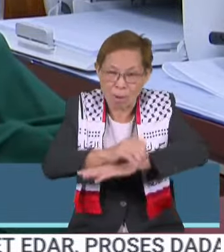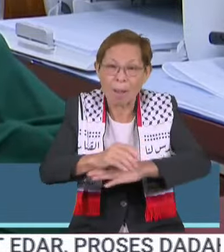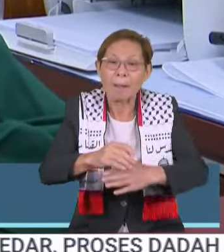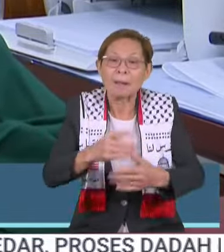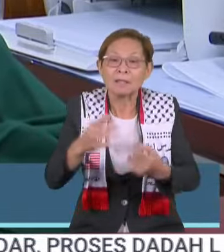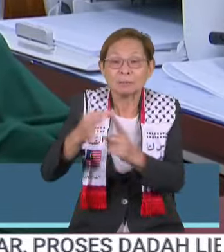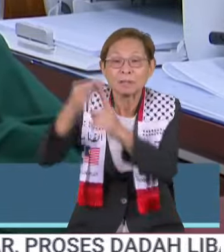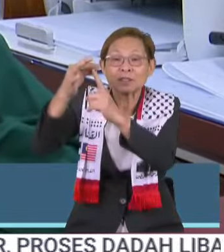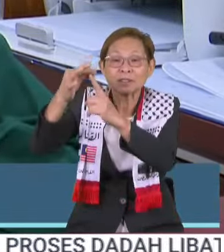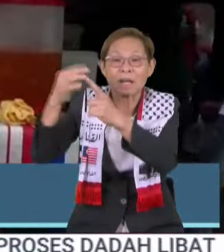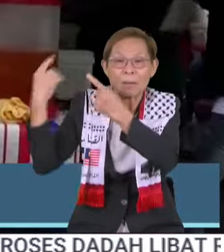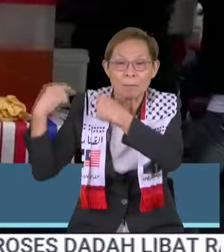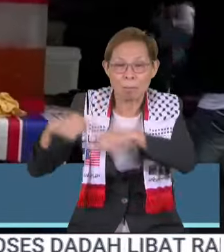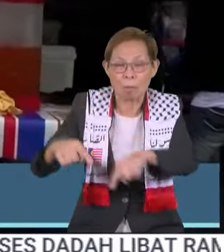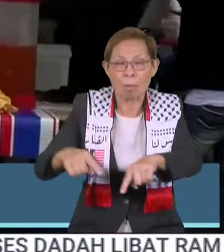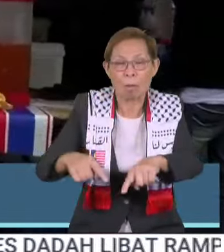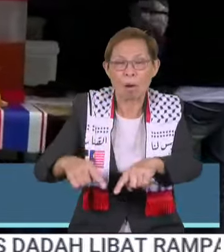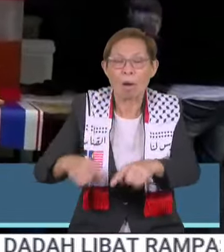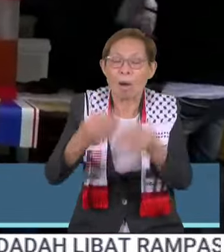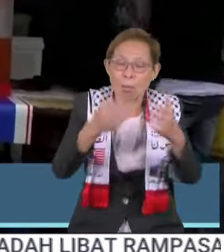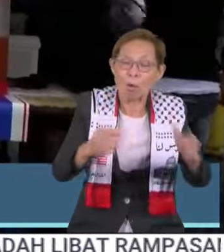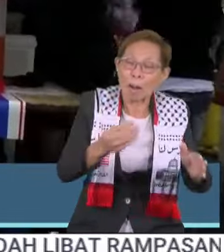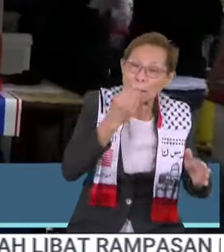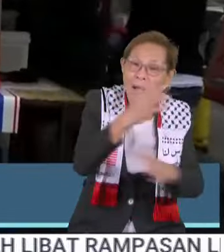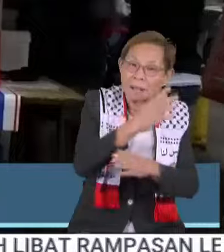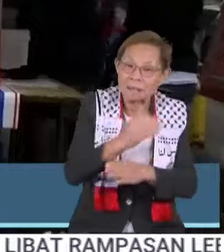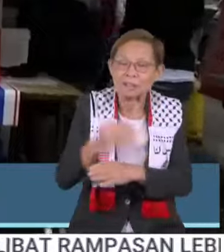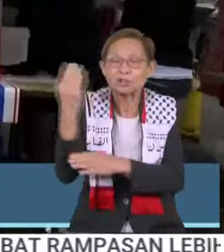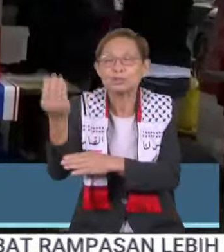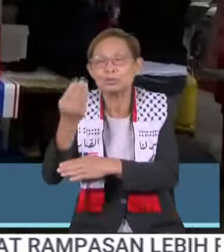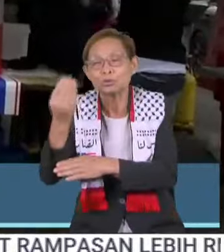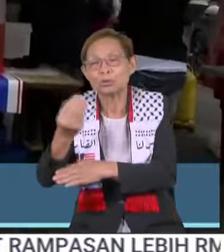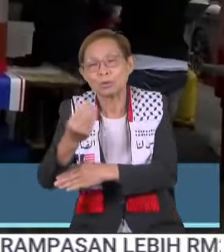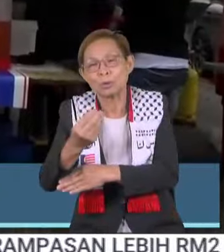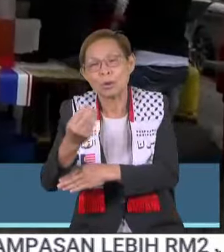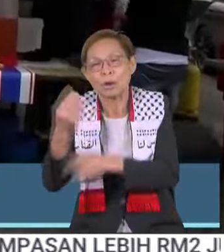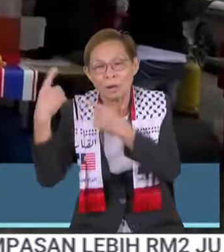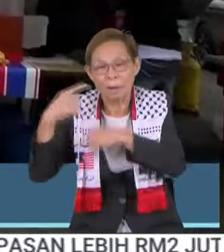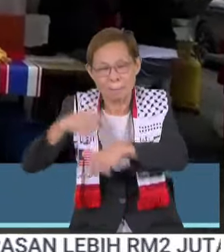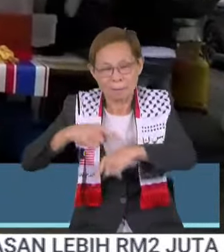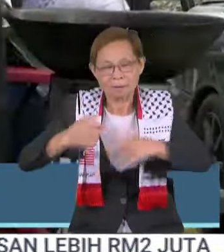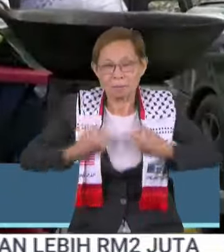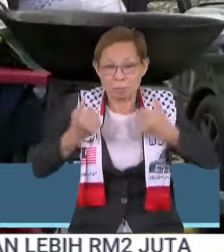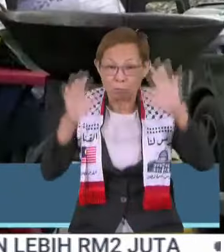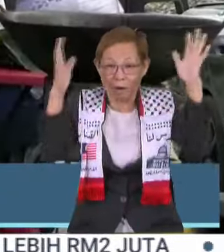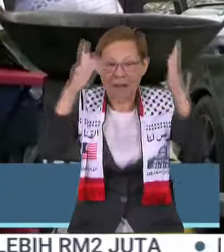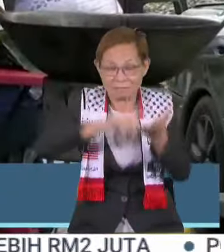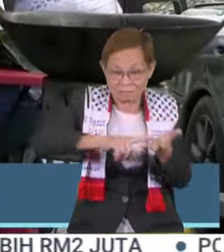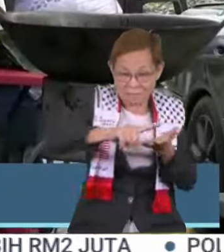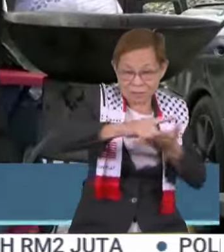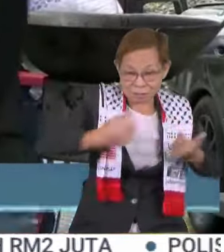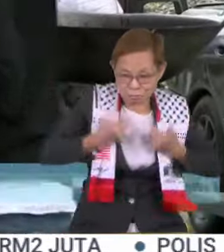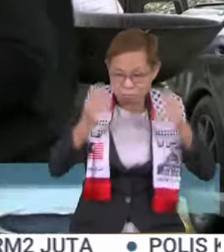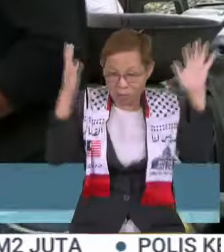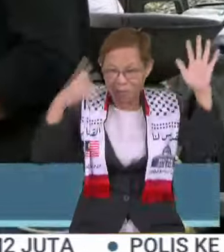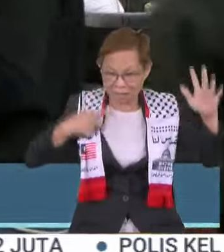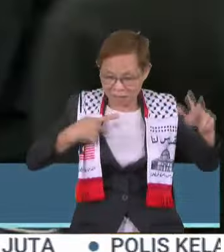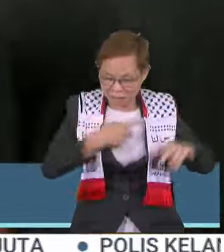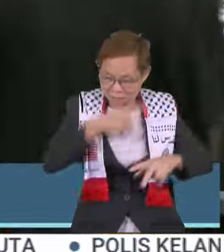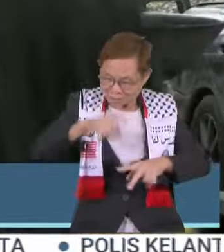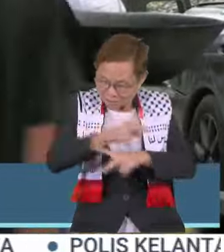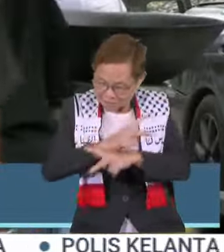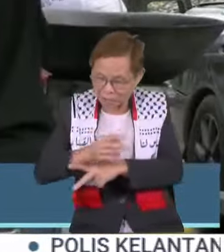during both during buka puasa time and usually during the raya, next week raya. So we have to take care of